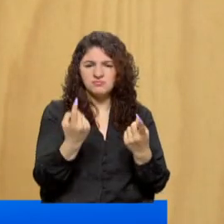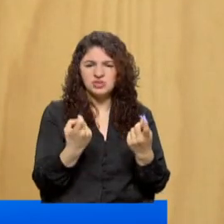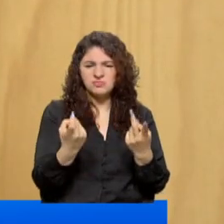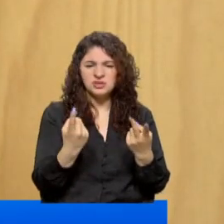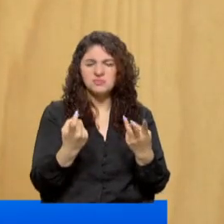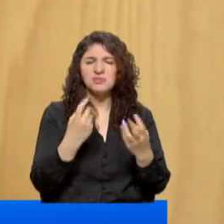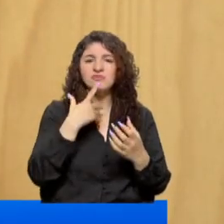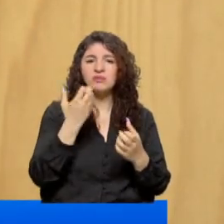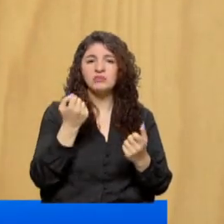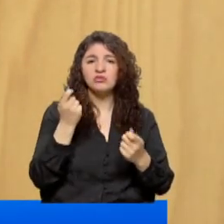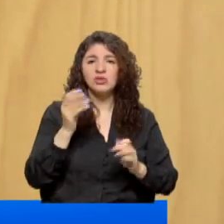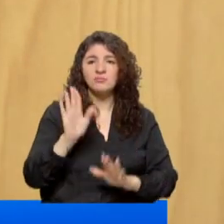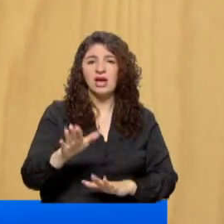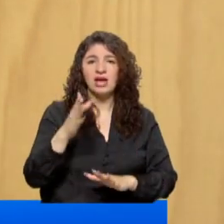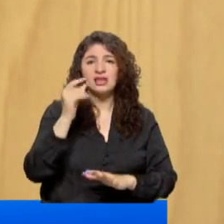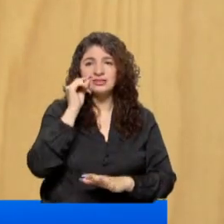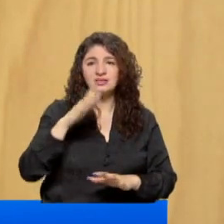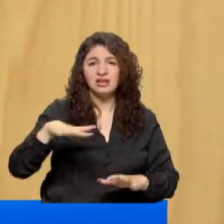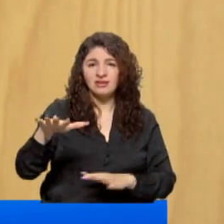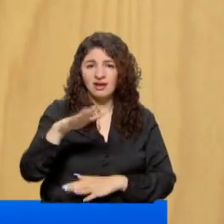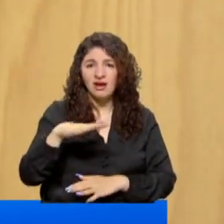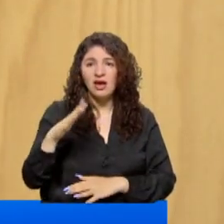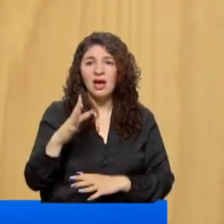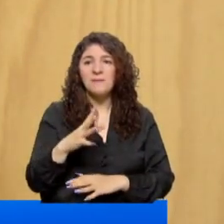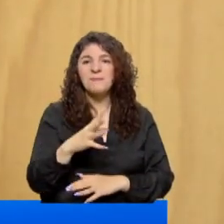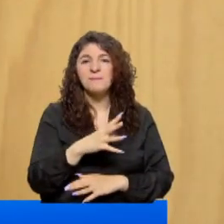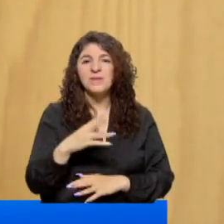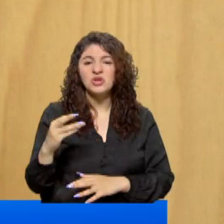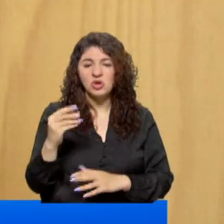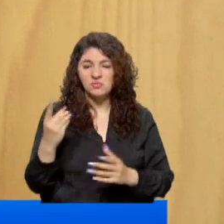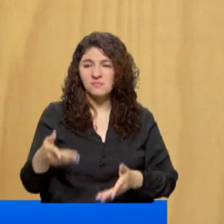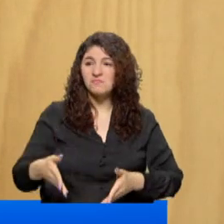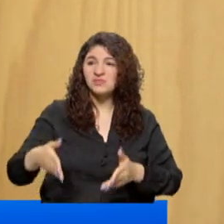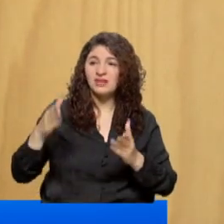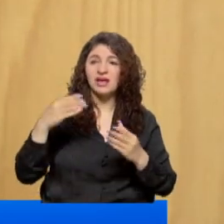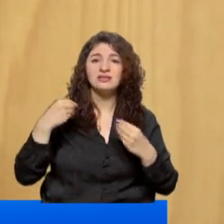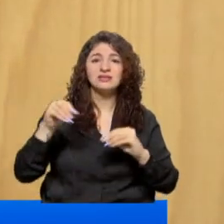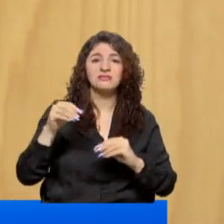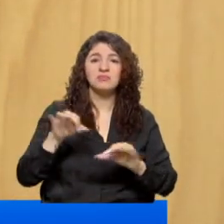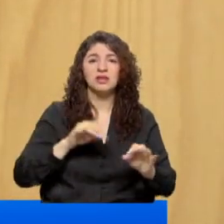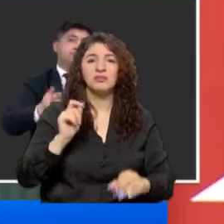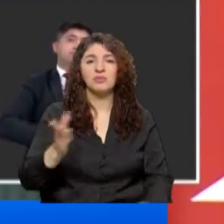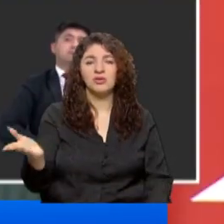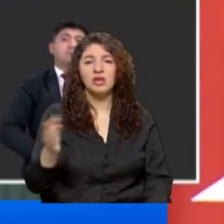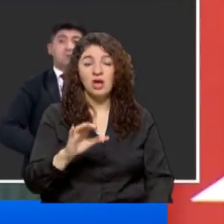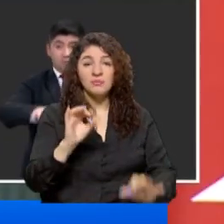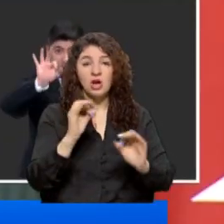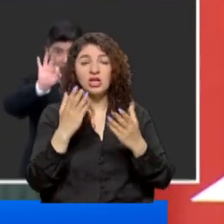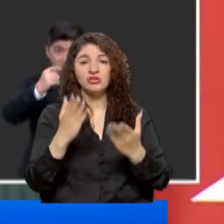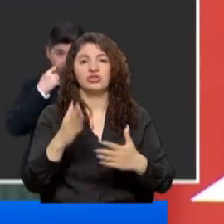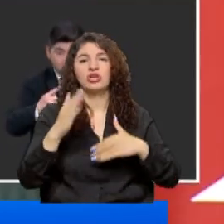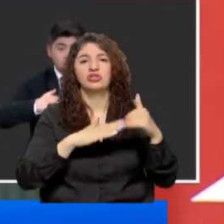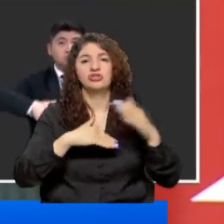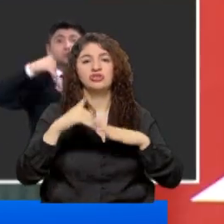almak zorunda bırakılan insanlara milyonluk binaları satmayı planlıyor Böylece